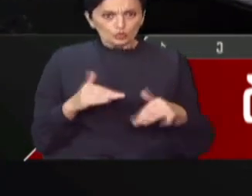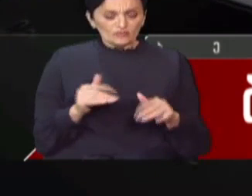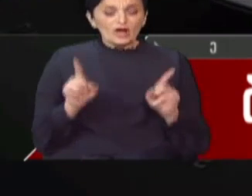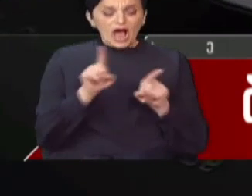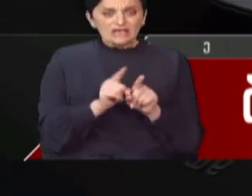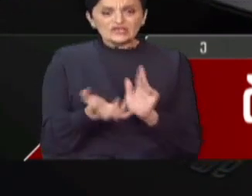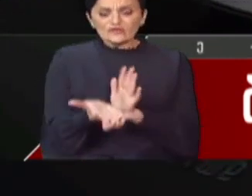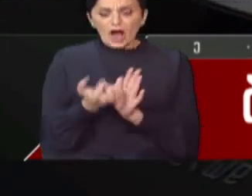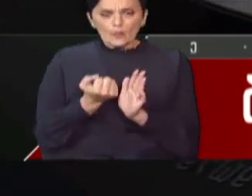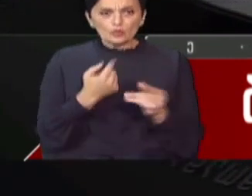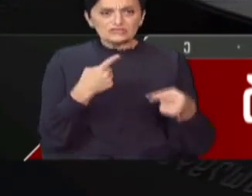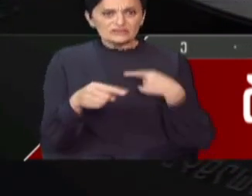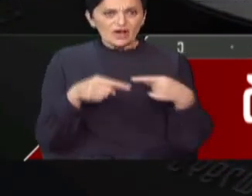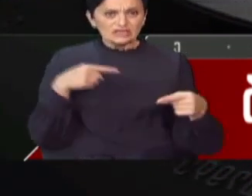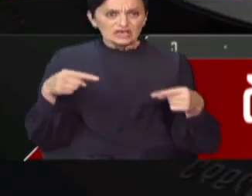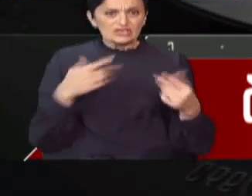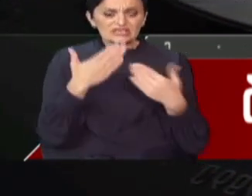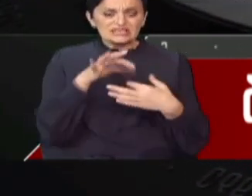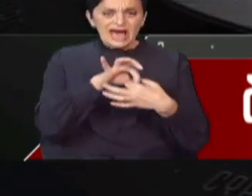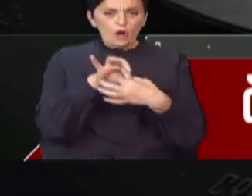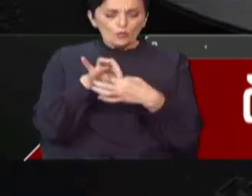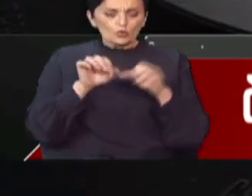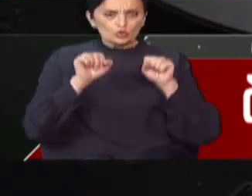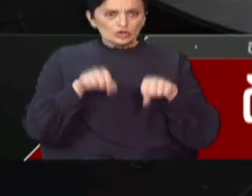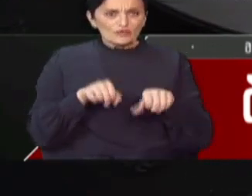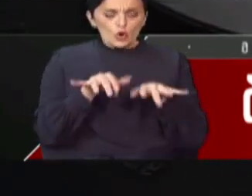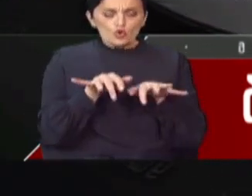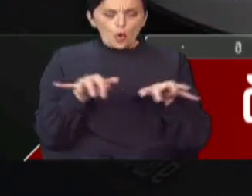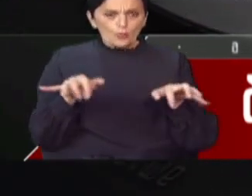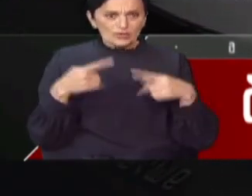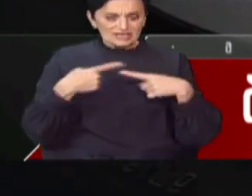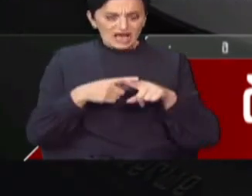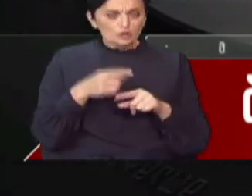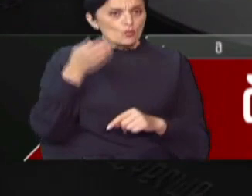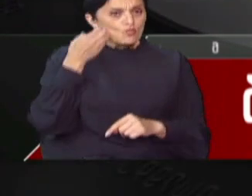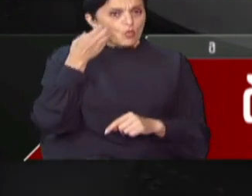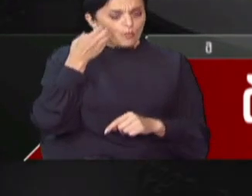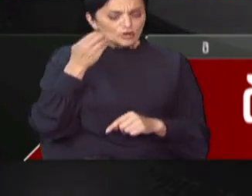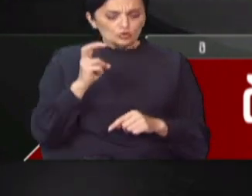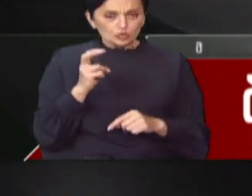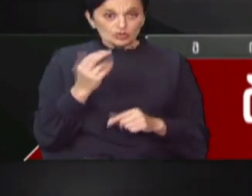Ასევე ამოღებულია სხვადასხვა საკომუნიკაციო საშუალებები, კომპიუტერული ტექნიკა და მობილური